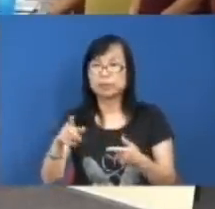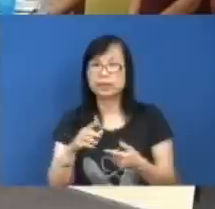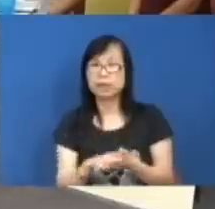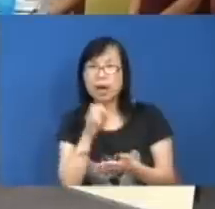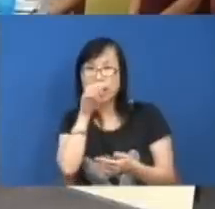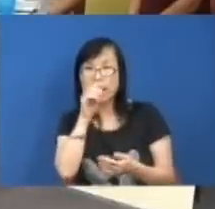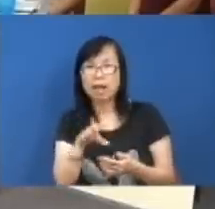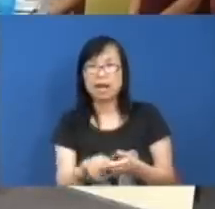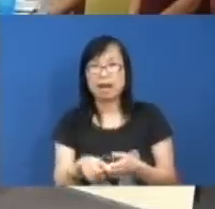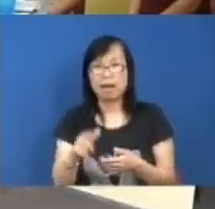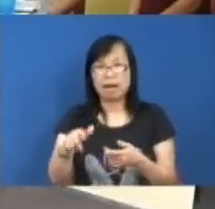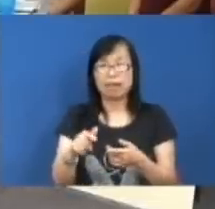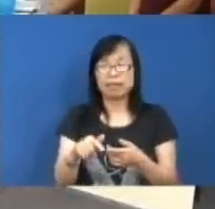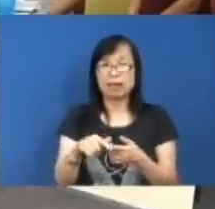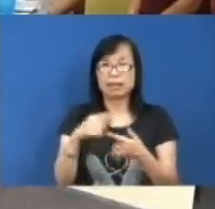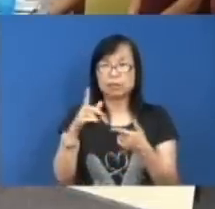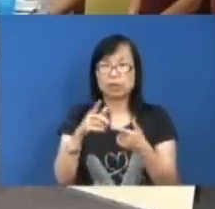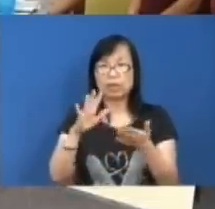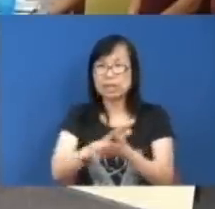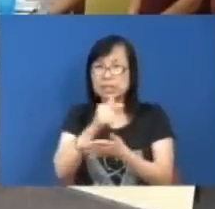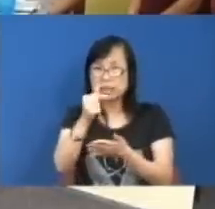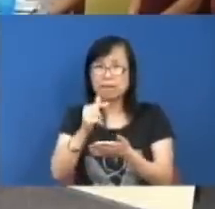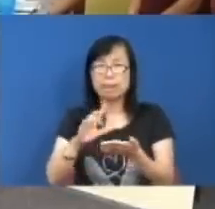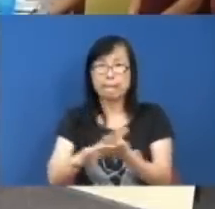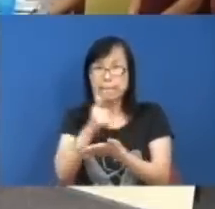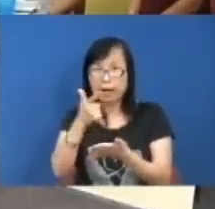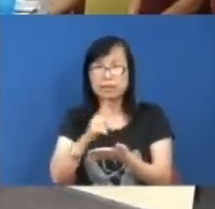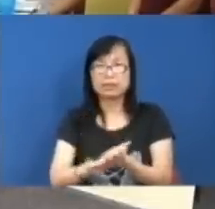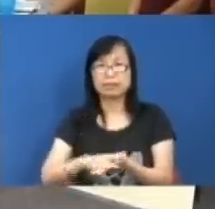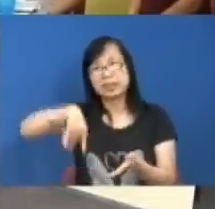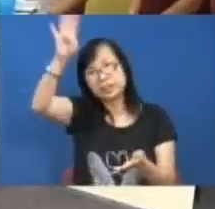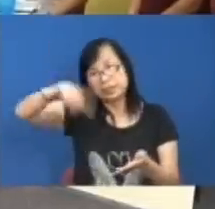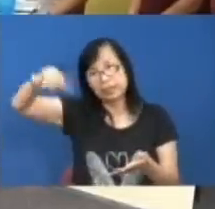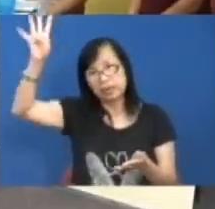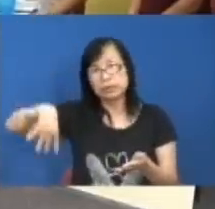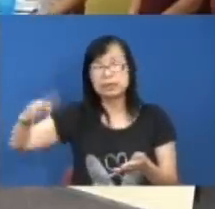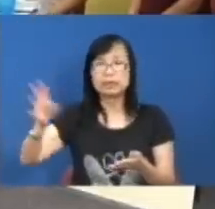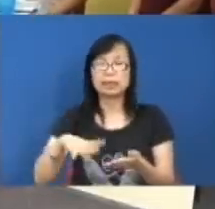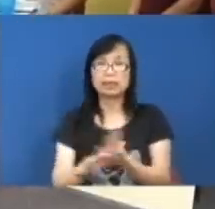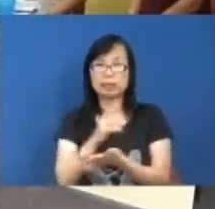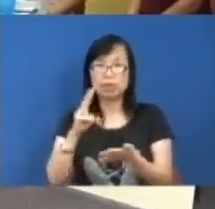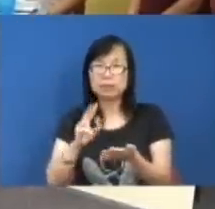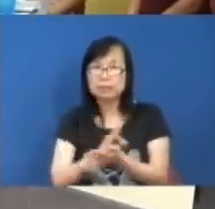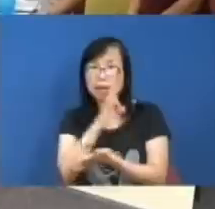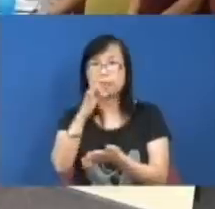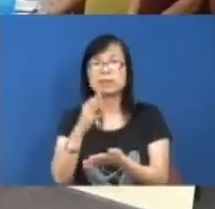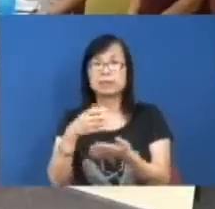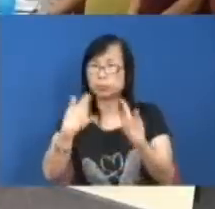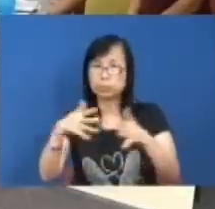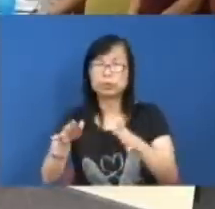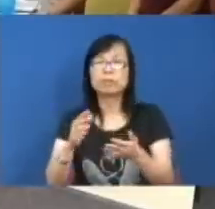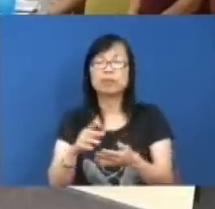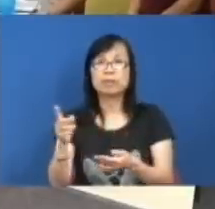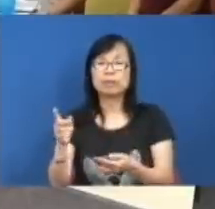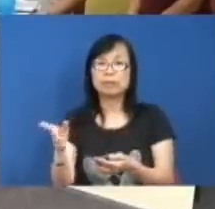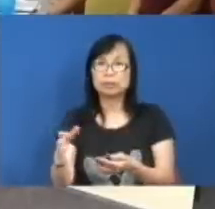話咧，如果瓦仔咧就十年八載，油漆咧就兩三年就要翻做一次，咁所以如果呢個比較，即係如果我哋真係有一